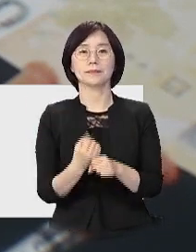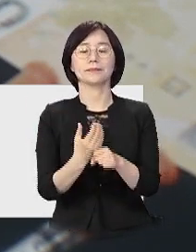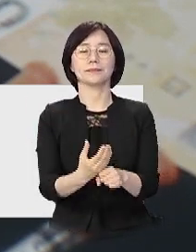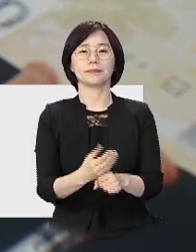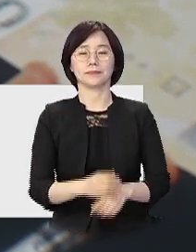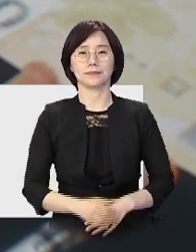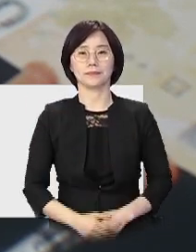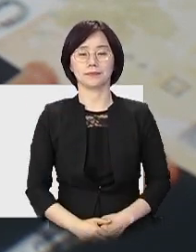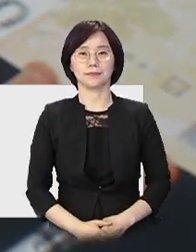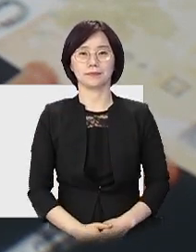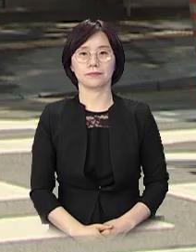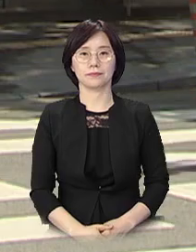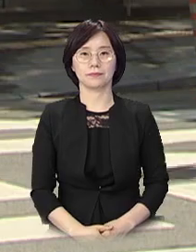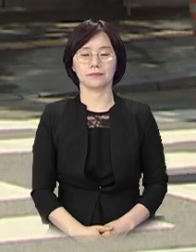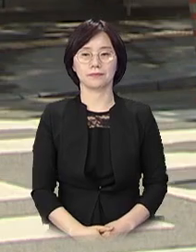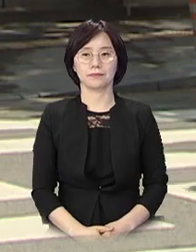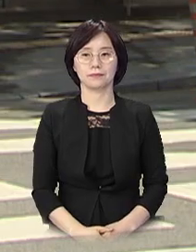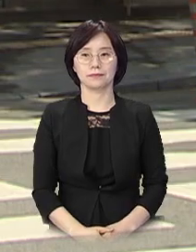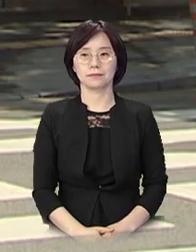취재했습니다.